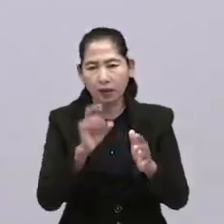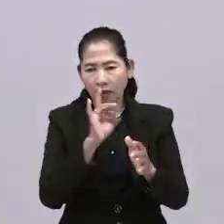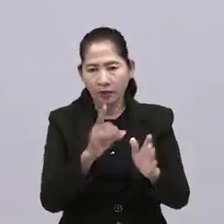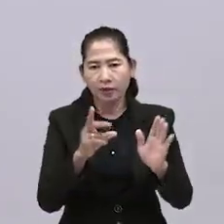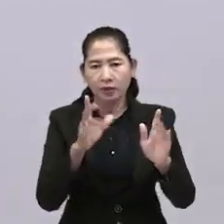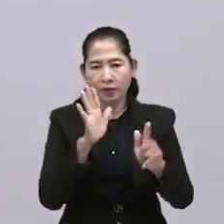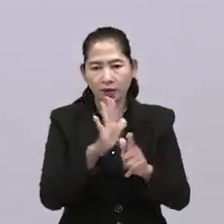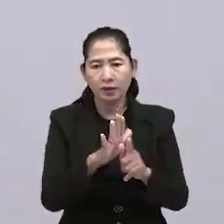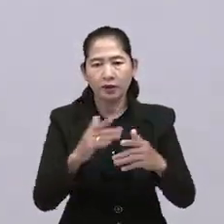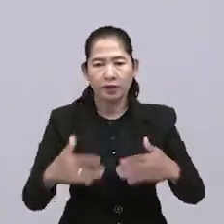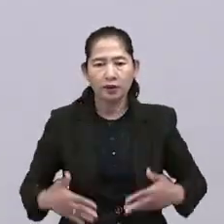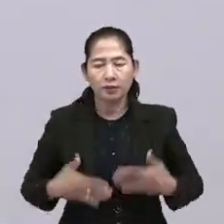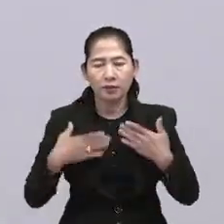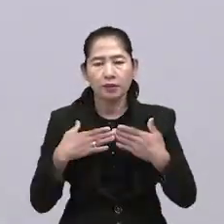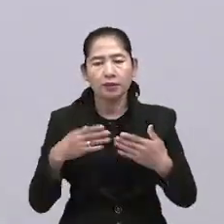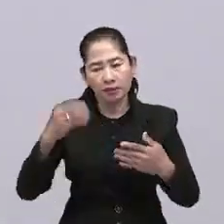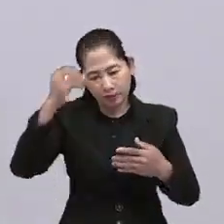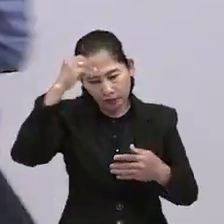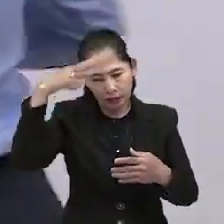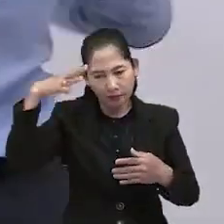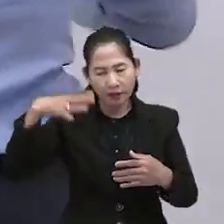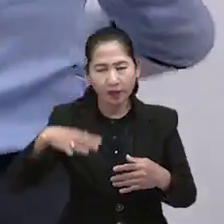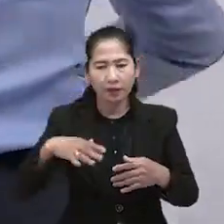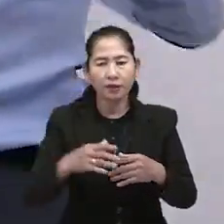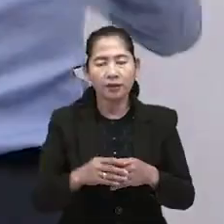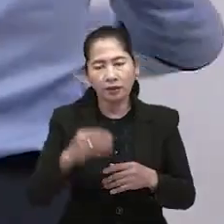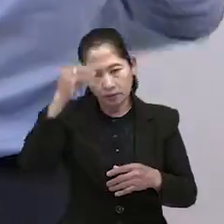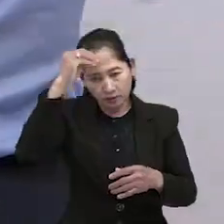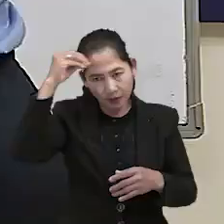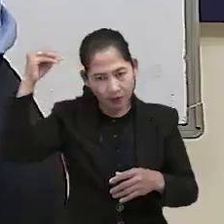ជាក់ស្ដែងនៅក្នុងជីវភាពនៅប្រចាំថ្ងៃផងកូន